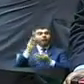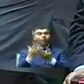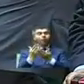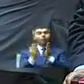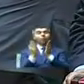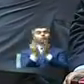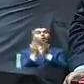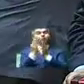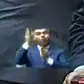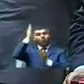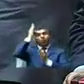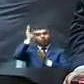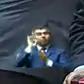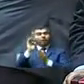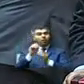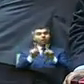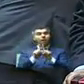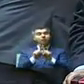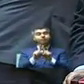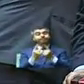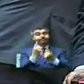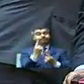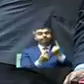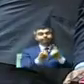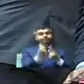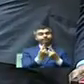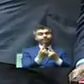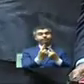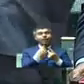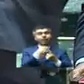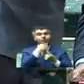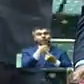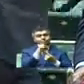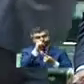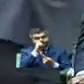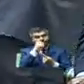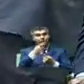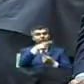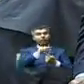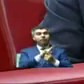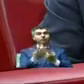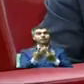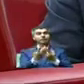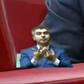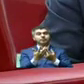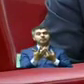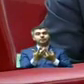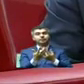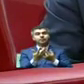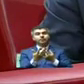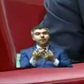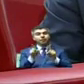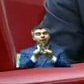عدة غموض. وإني هنا أنحني بكل تواضع أمام العقلية